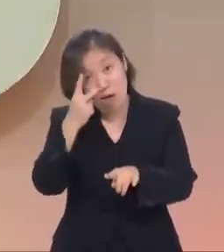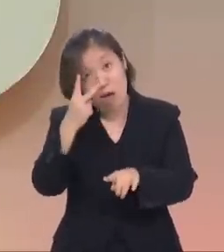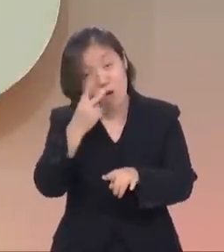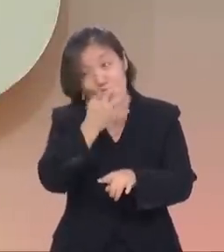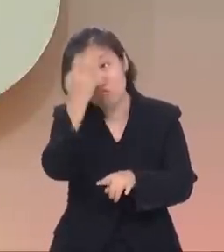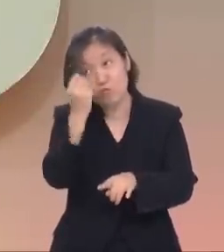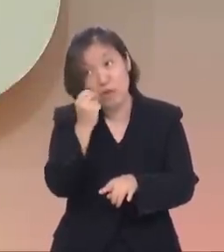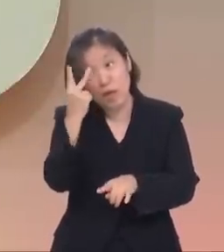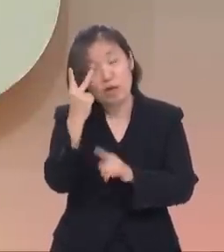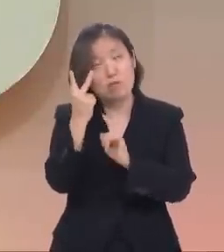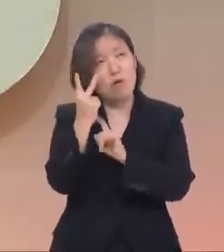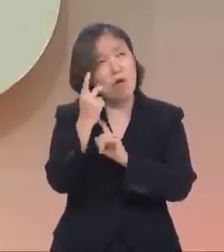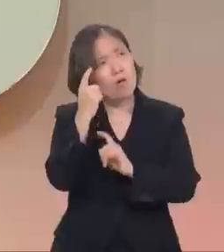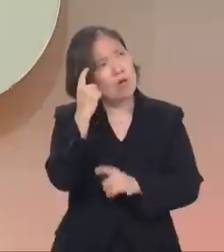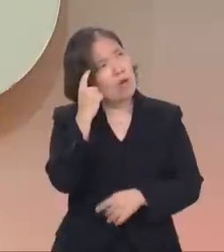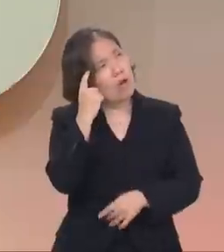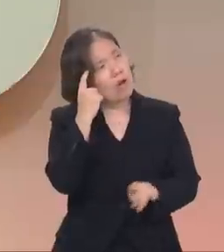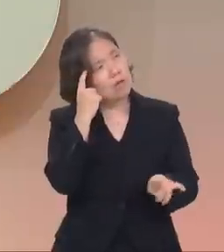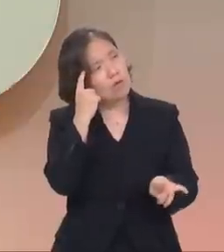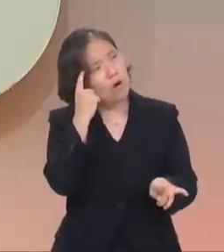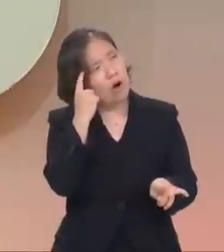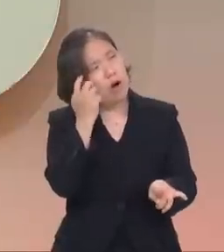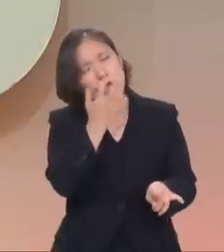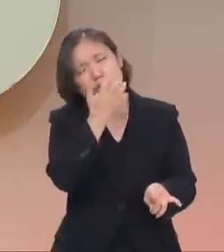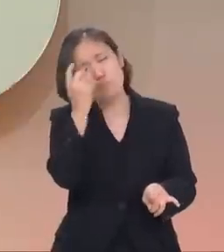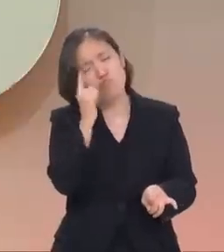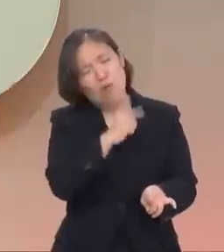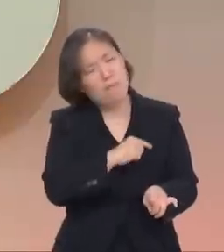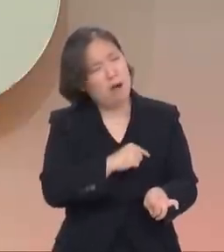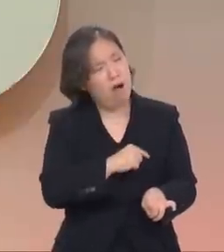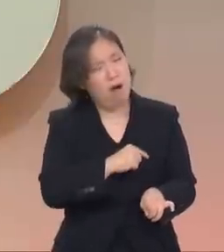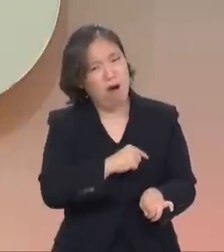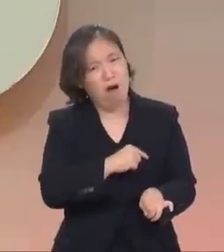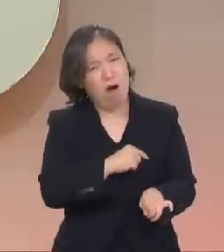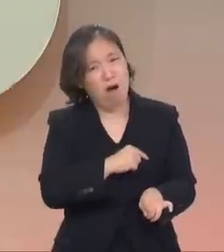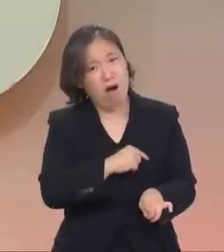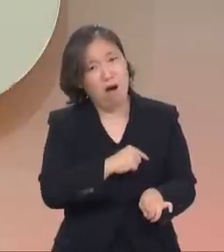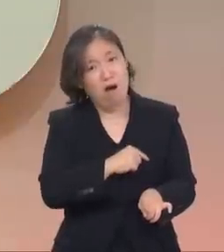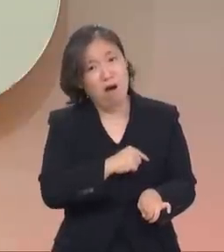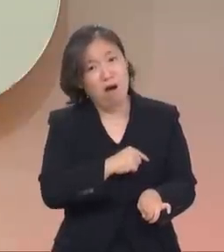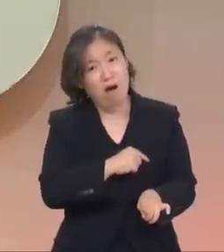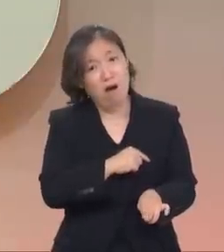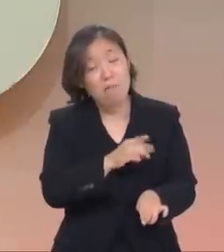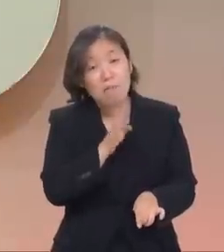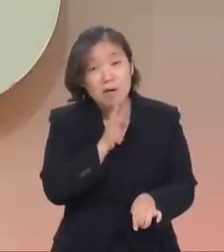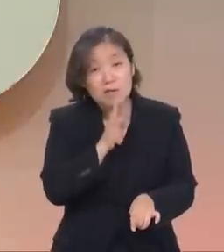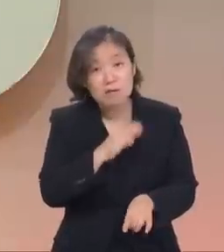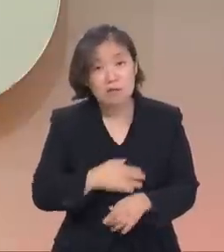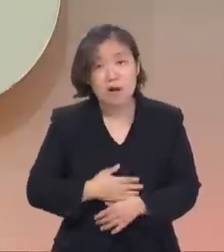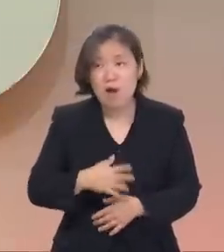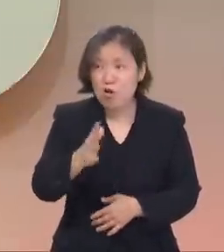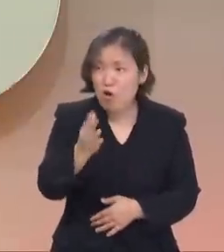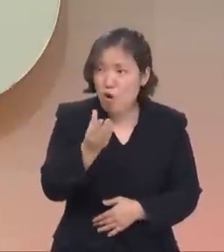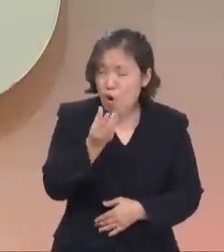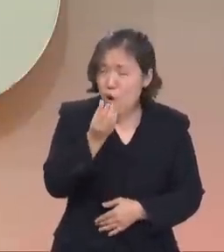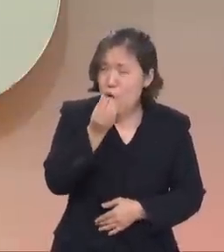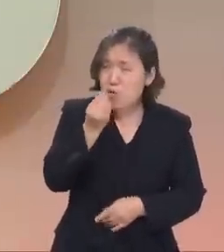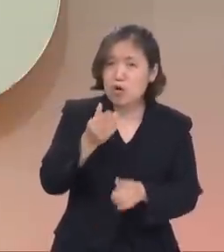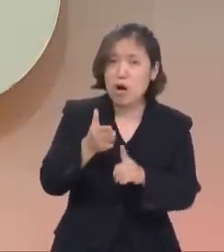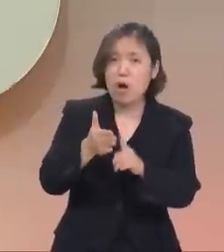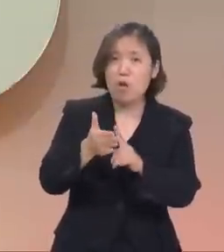꿈에서 깨 가지고 아무리 생각해도 꿍짜리가 너무 뒤숭숭해서 여러분 생각해 보세요 거룩하신